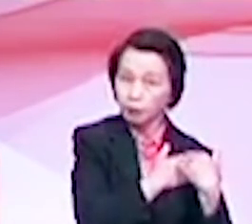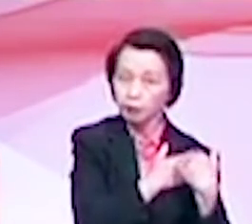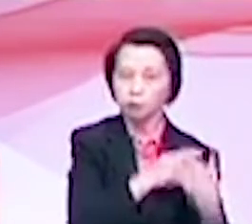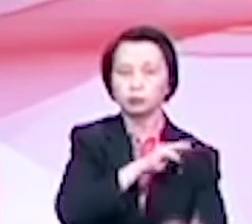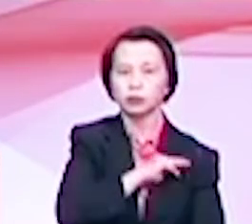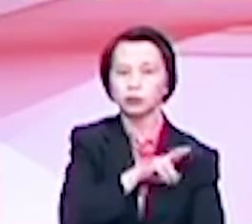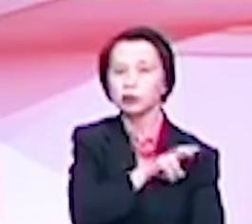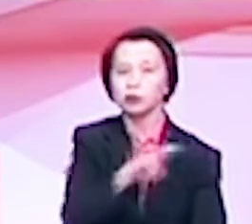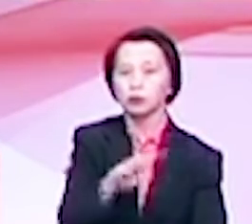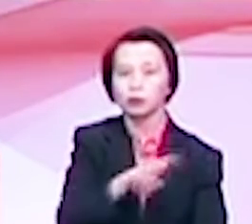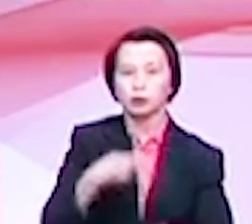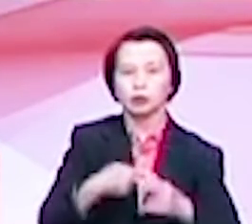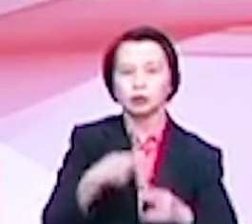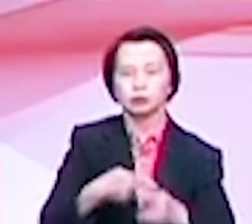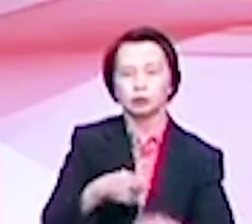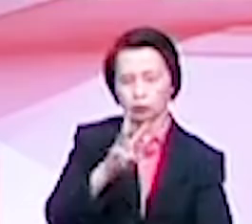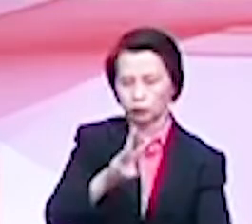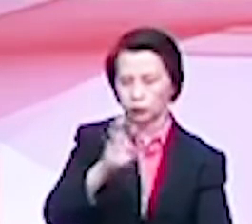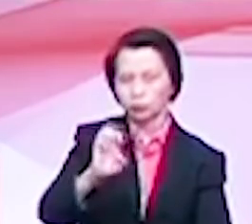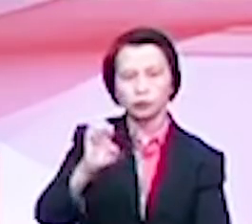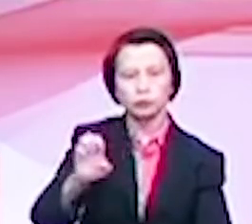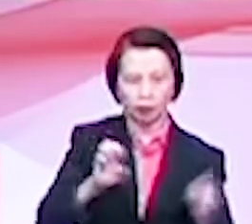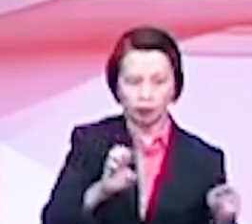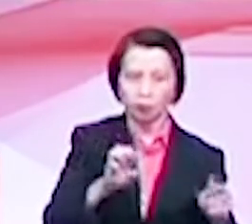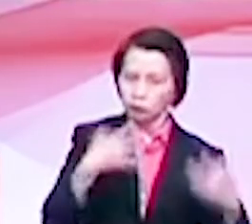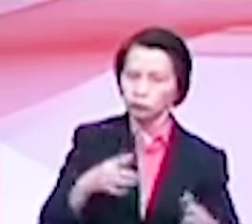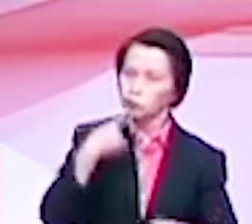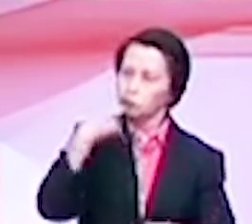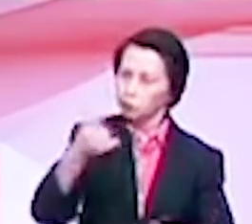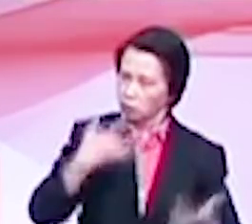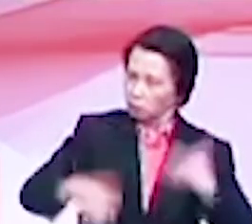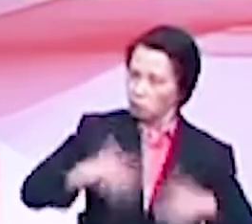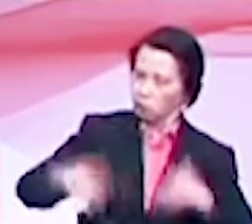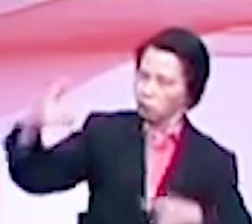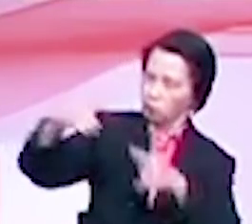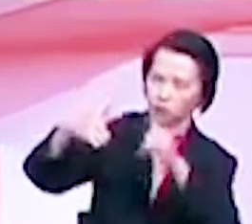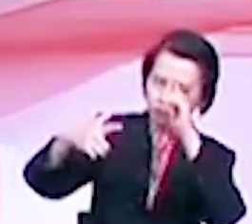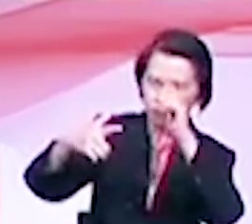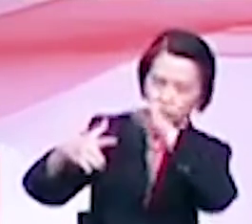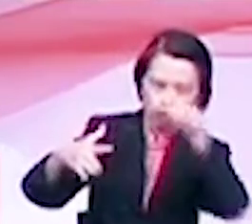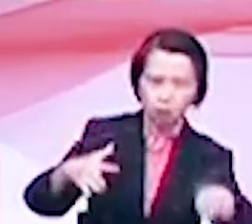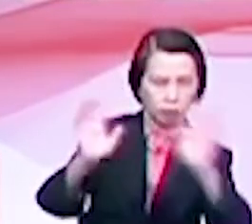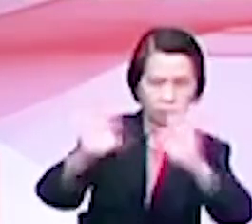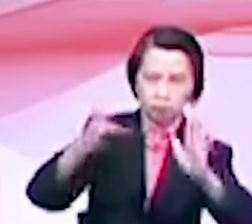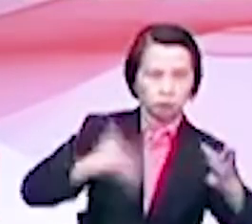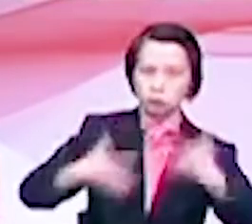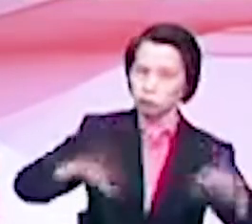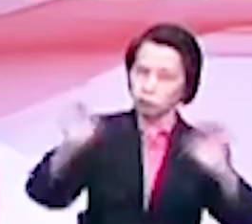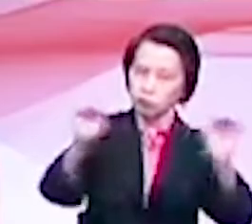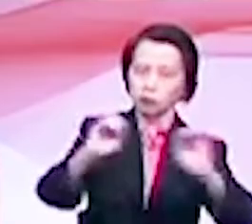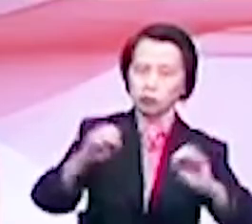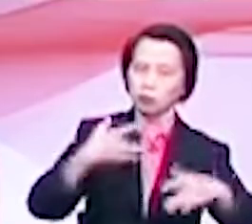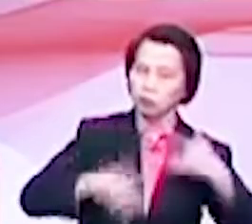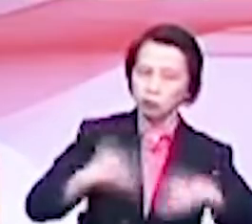juga telah membuat penafian kerana tidak ada penerbangan membawa penumpang